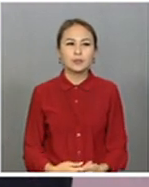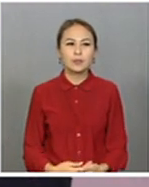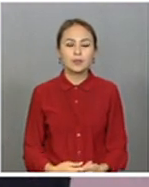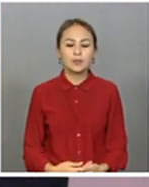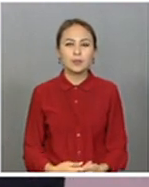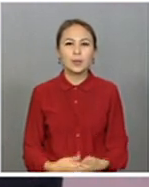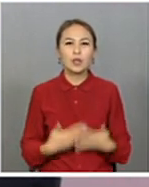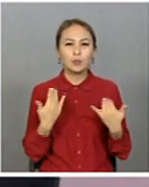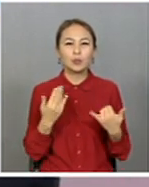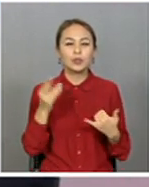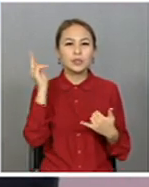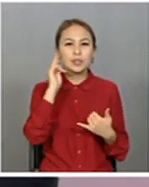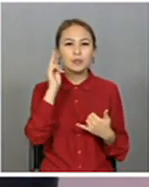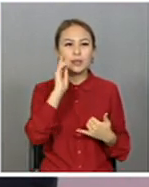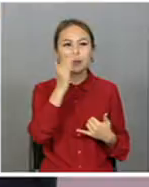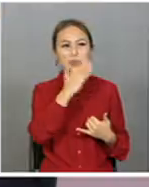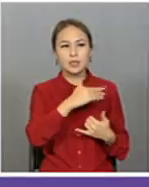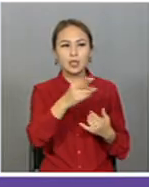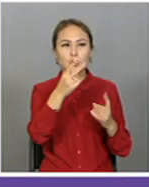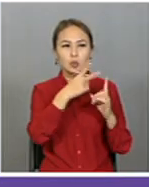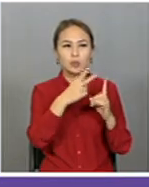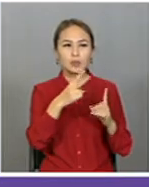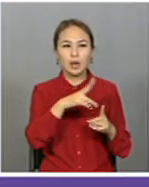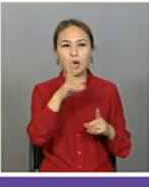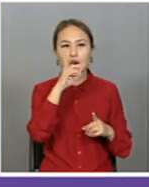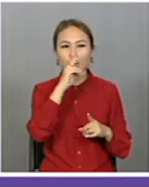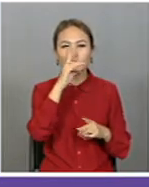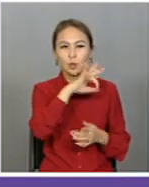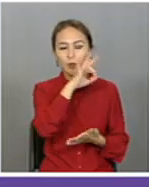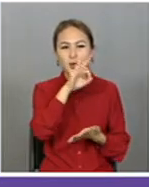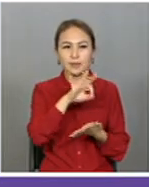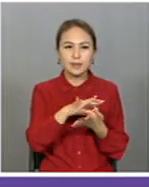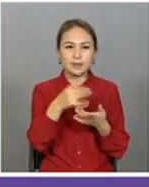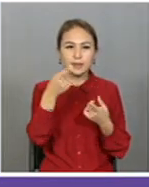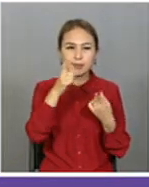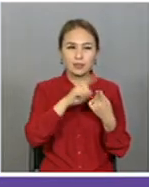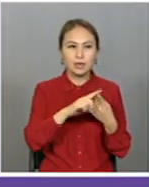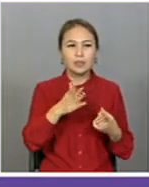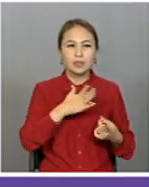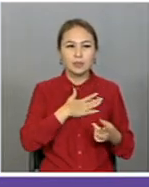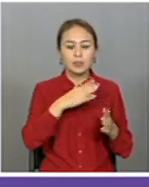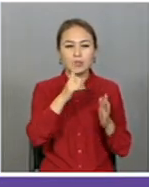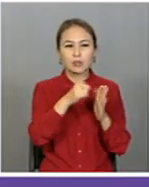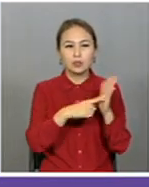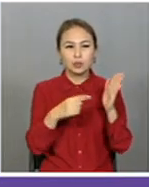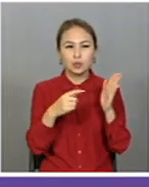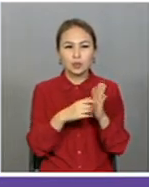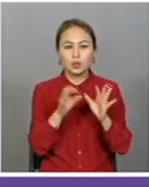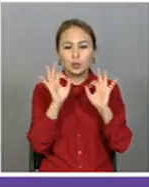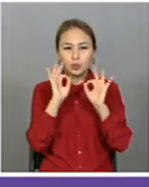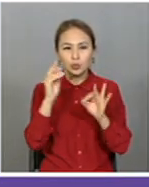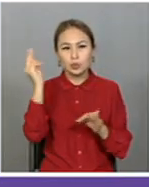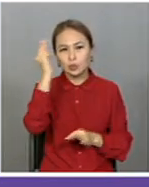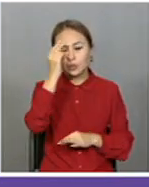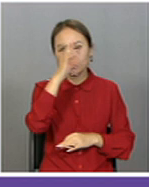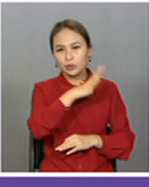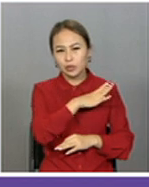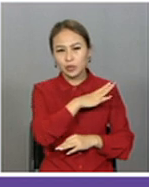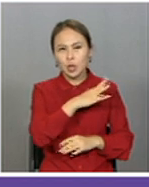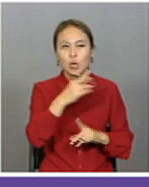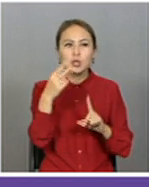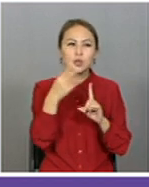Бүгінгі сабақта сендер сөйлемге айтылу мақсатына қарай сәйкес тыныс белгілерін дұрыс қоюды